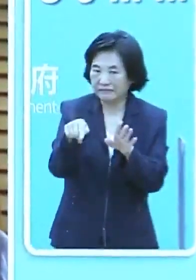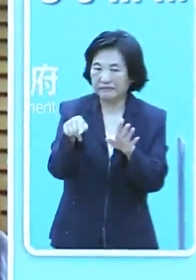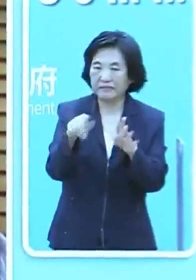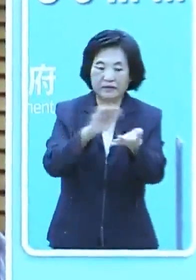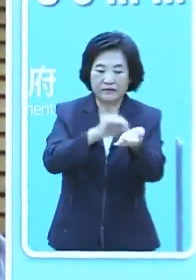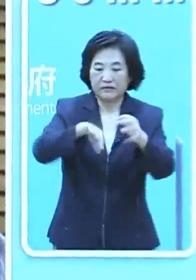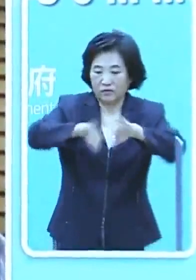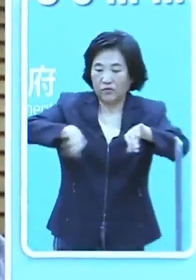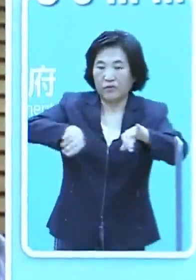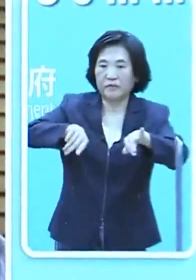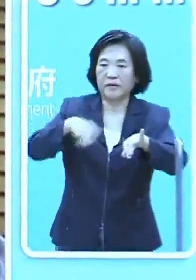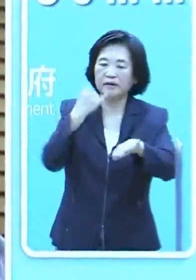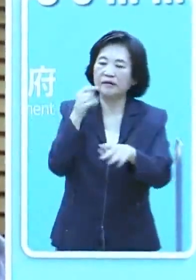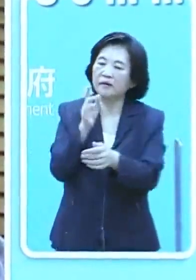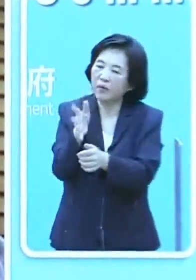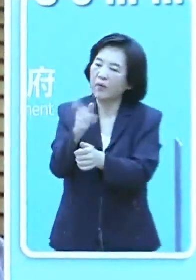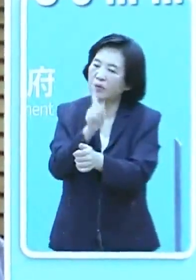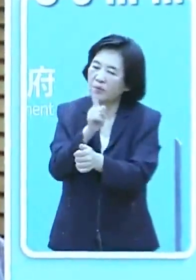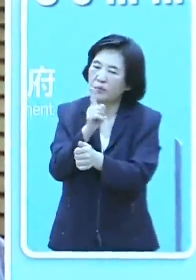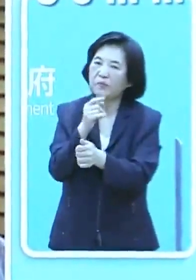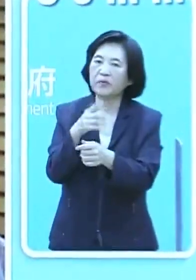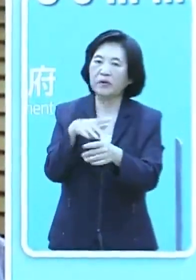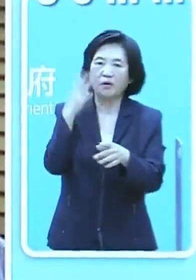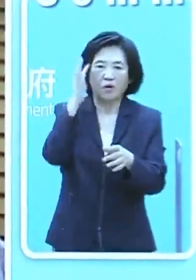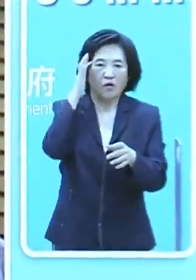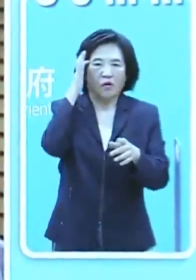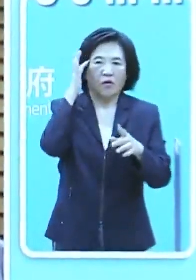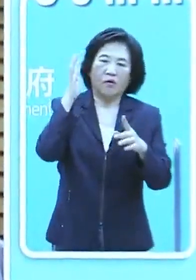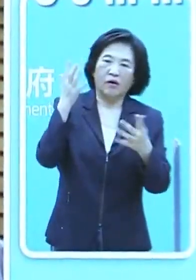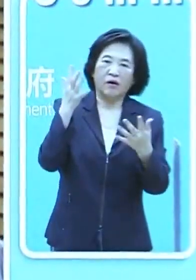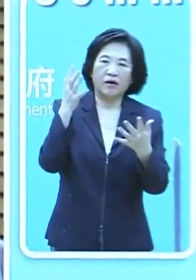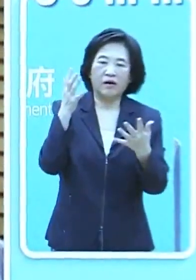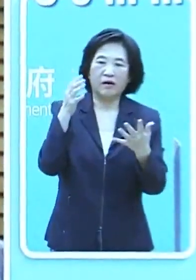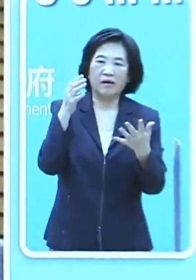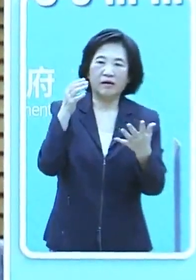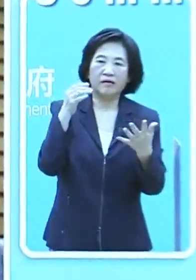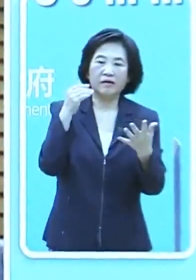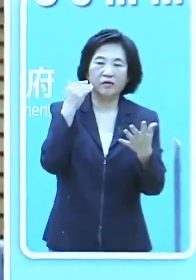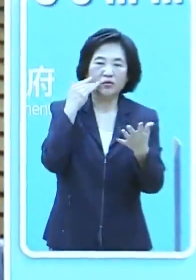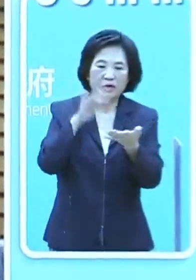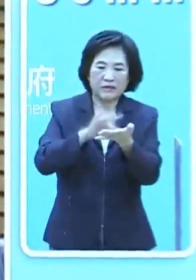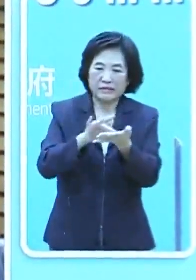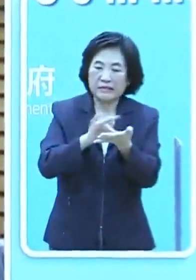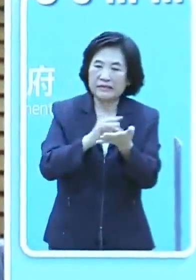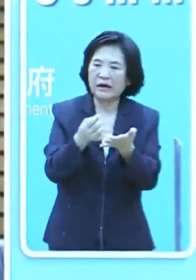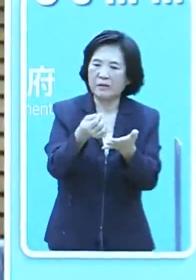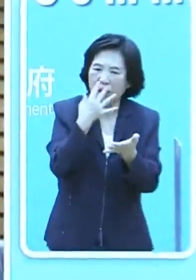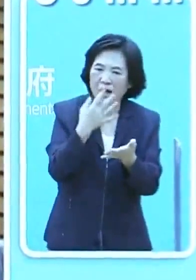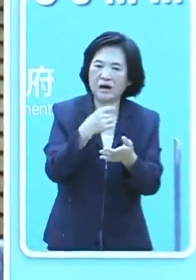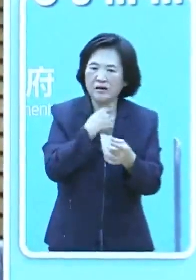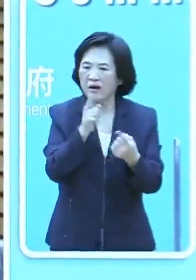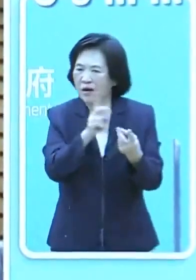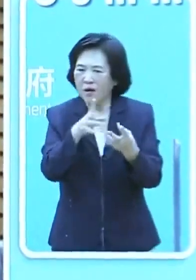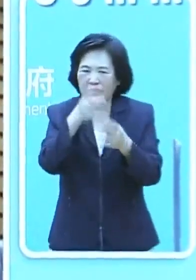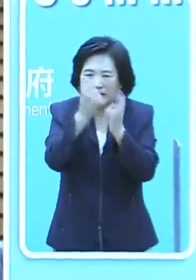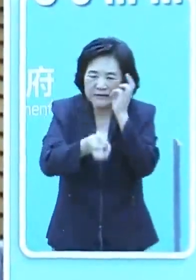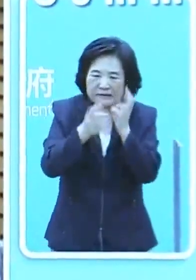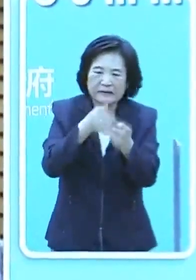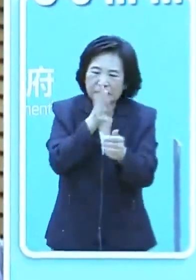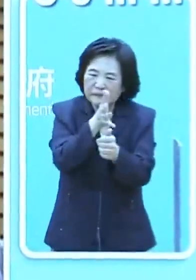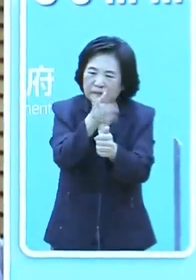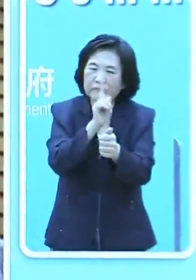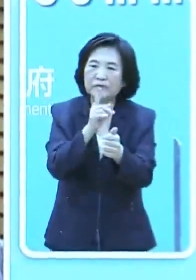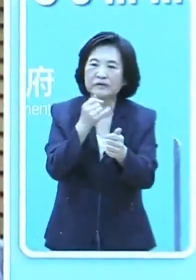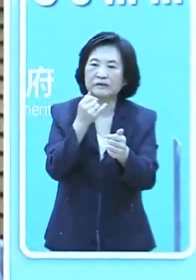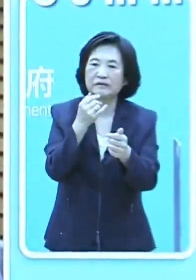简单的去车来素处理掉，哦，复杂的，哦，要需要吃下点抗那个抗病毒药，那就去